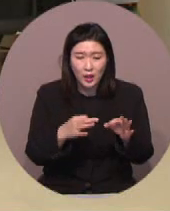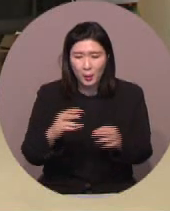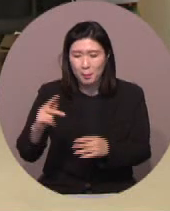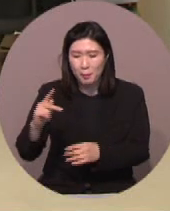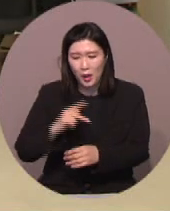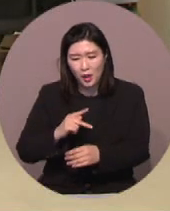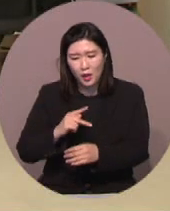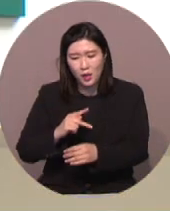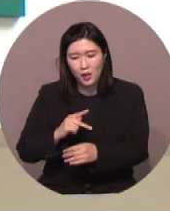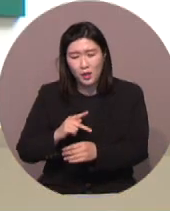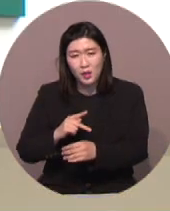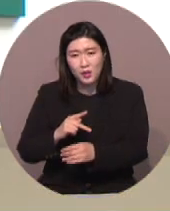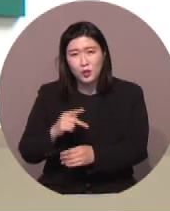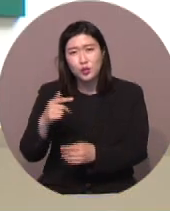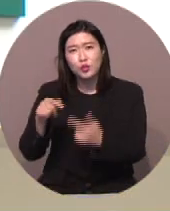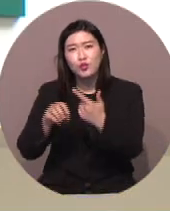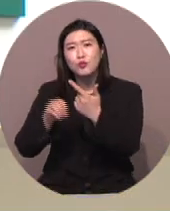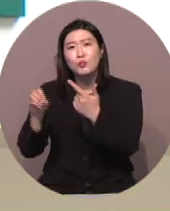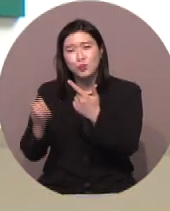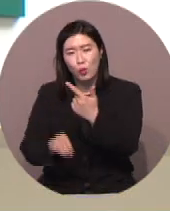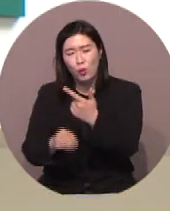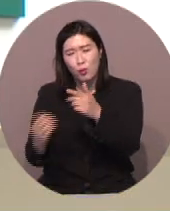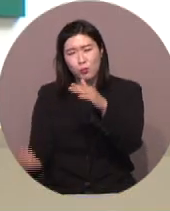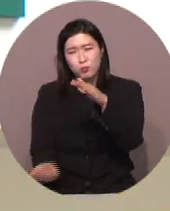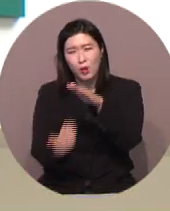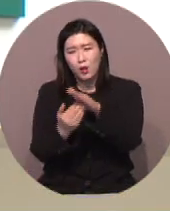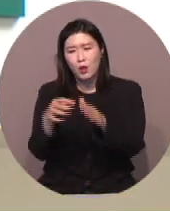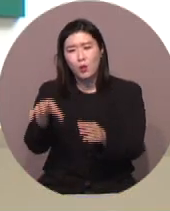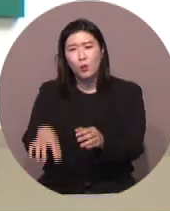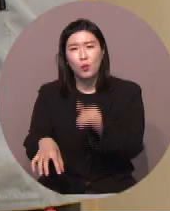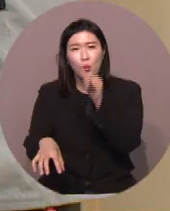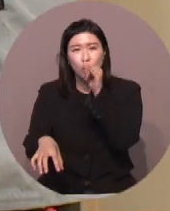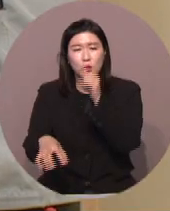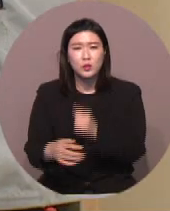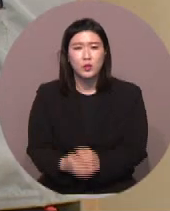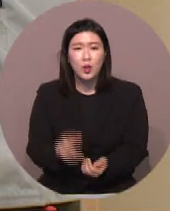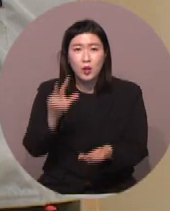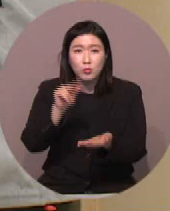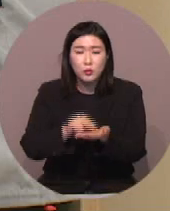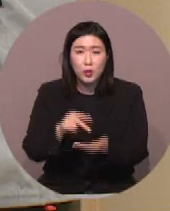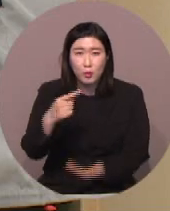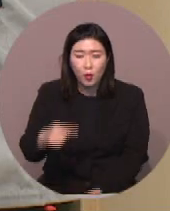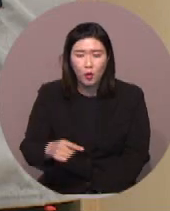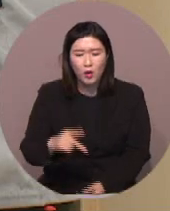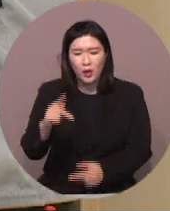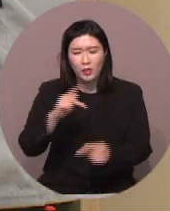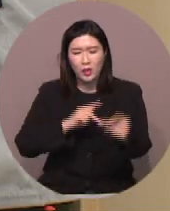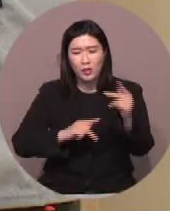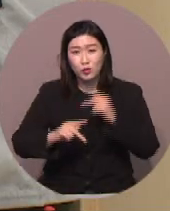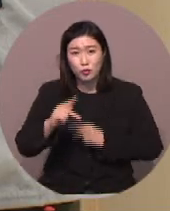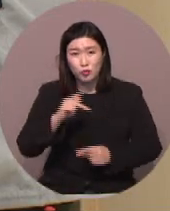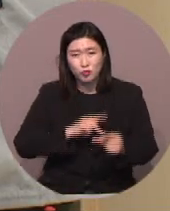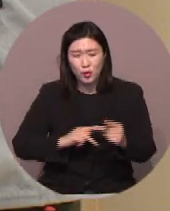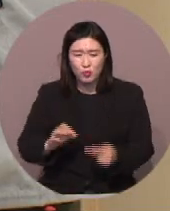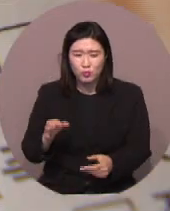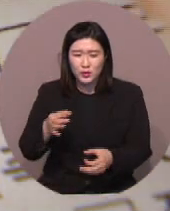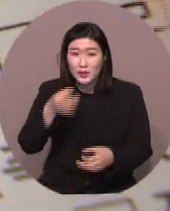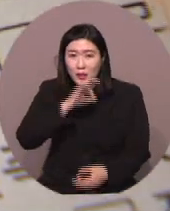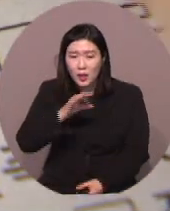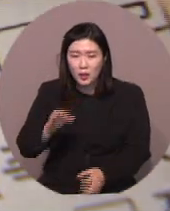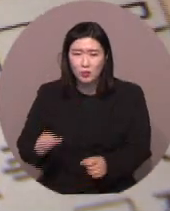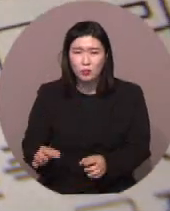금리는 6.37%까지 치솟은 상황. 문제는 대출 금리가 더 오를 수 있다는